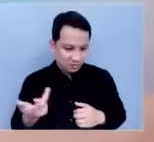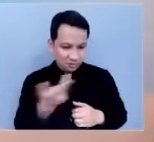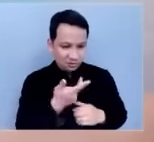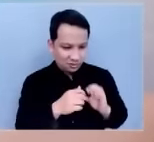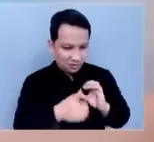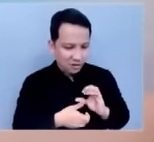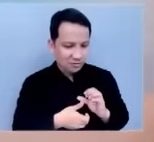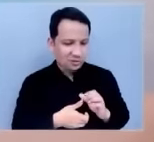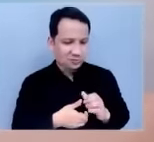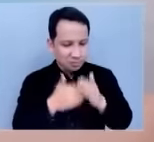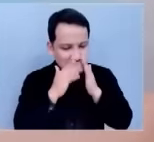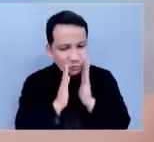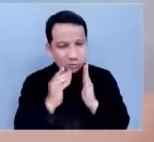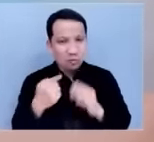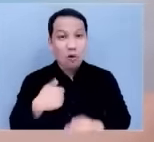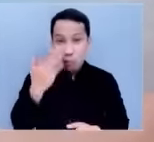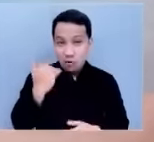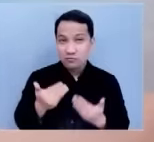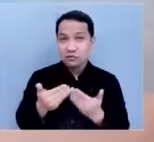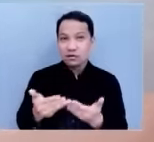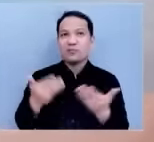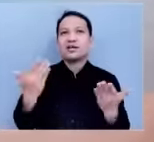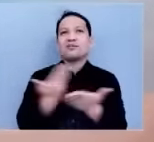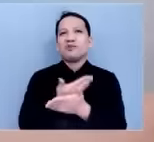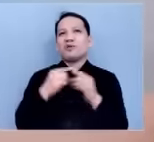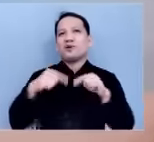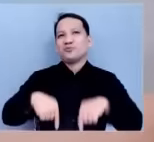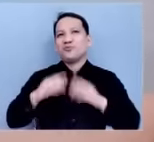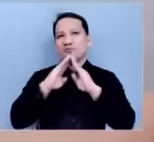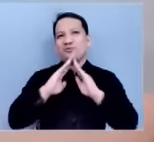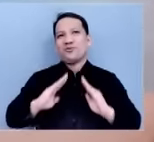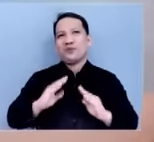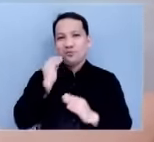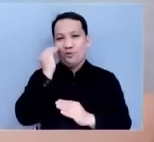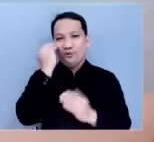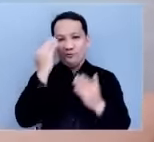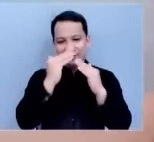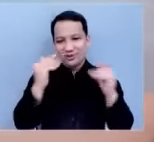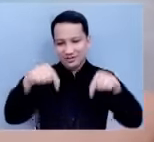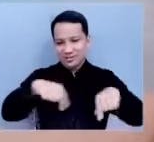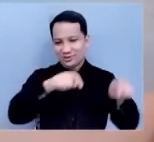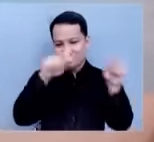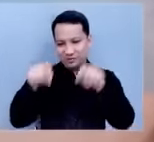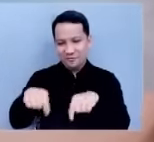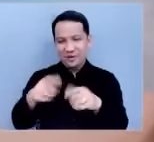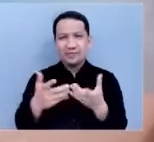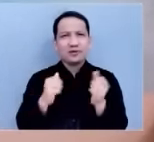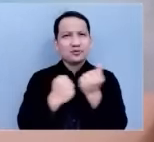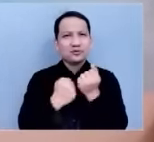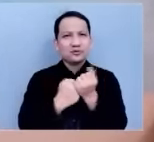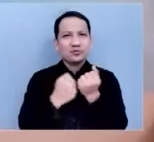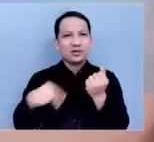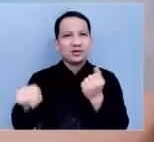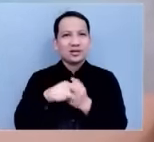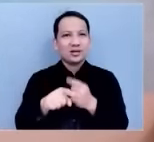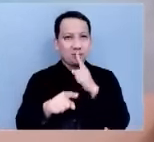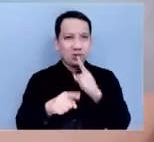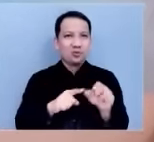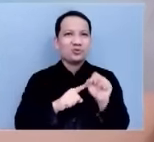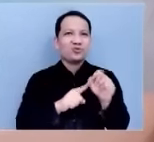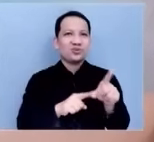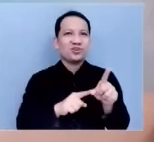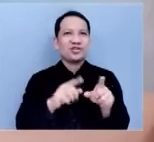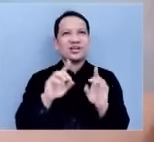it's time to move on kasi nga po, we found our new home, and we're very happy na patuloy po kami yung sinusuporta po ng ating mga legit Dubber Cuts po